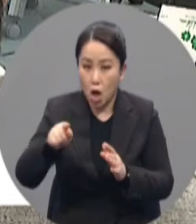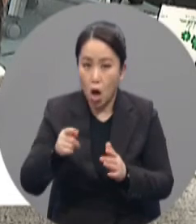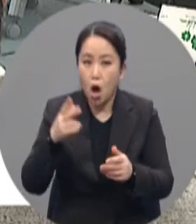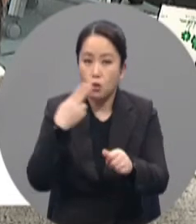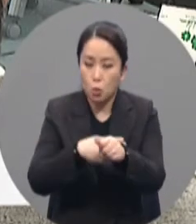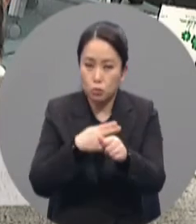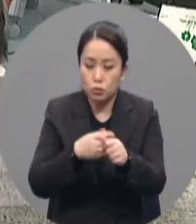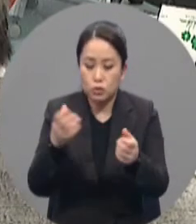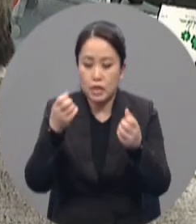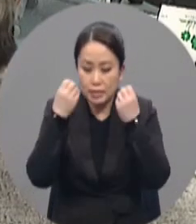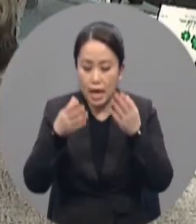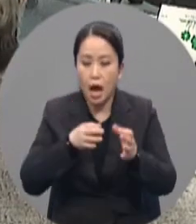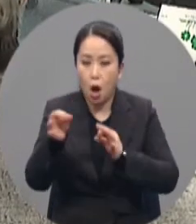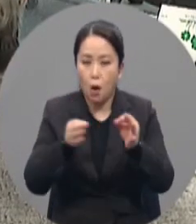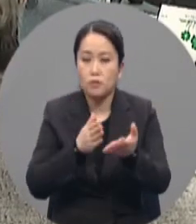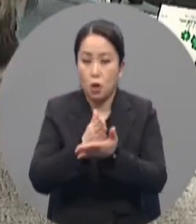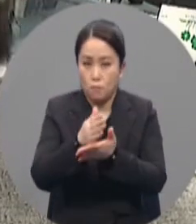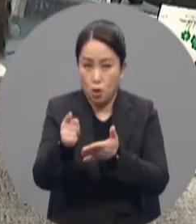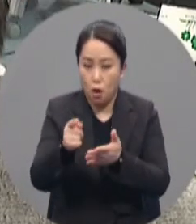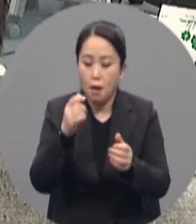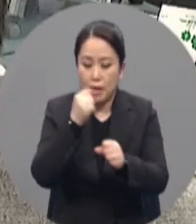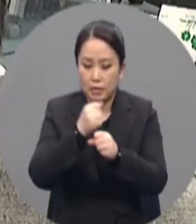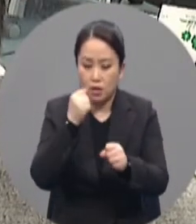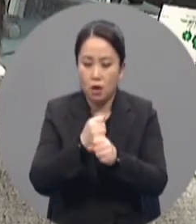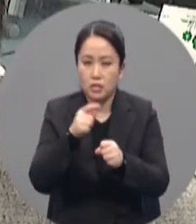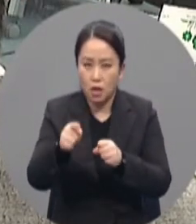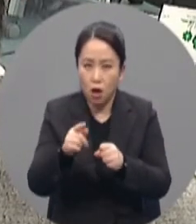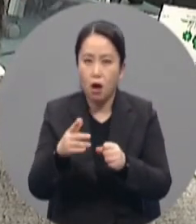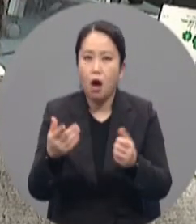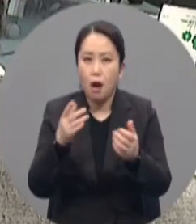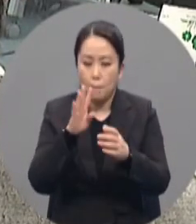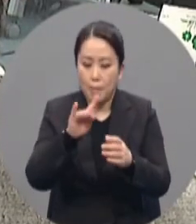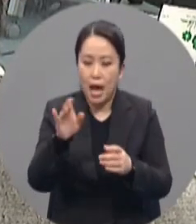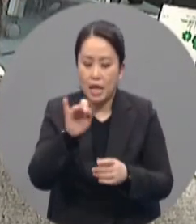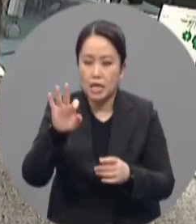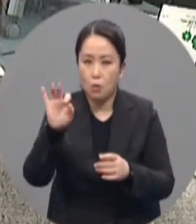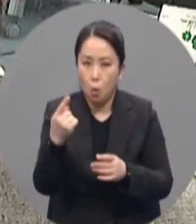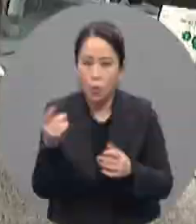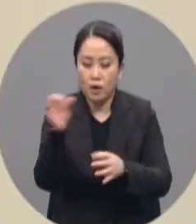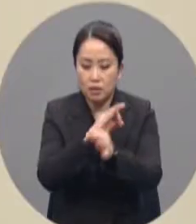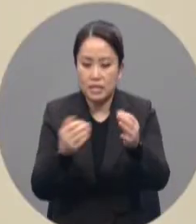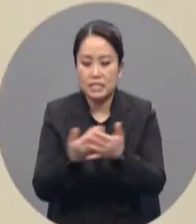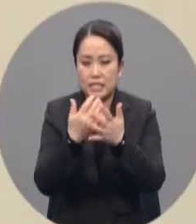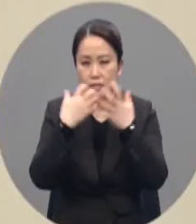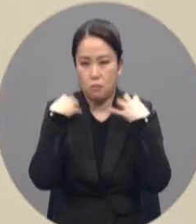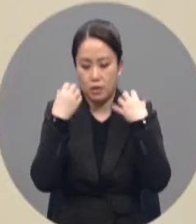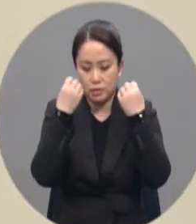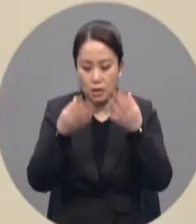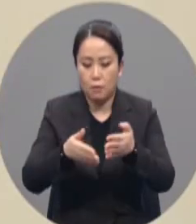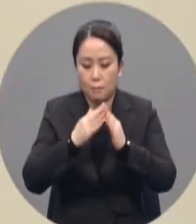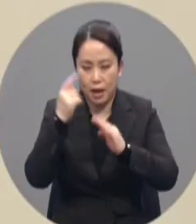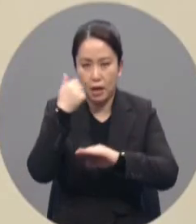펀드를 조성해 장기적으로 부산 바이오 경제진흥원을 신설할 계획입니다.